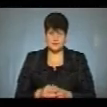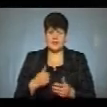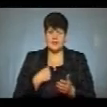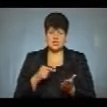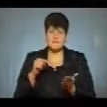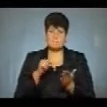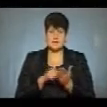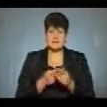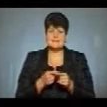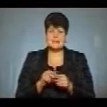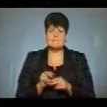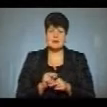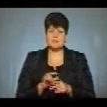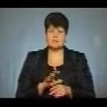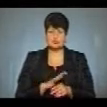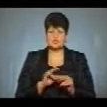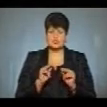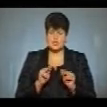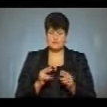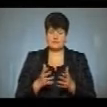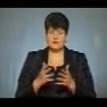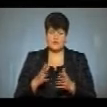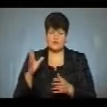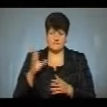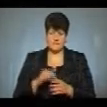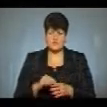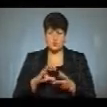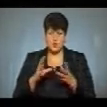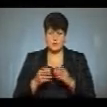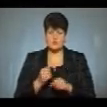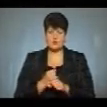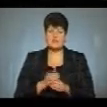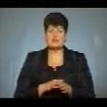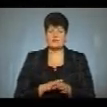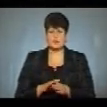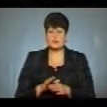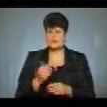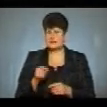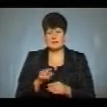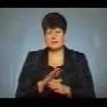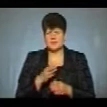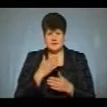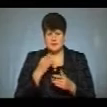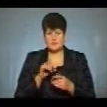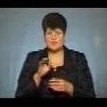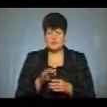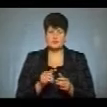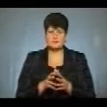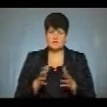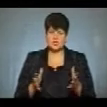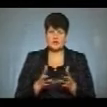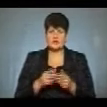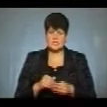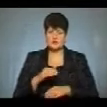мета цією правкою було чесно визнати весь обсяг роботи, який вчителі виконують. Нам не йдеться про те, щоб збільшити кількість уроків, які